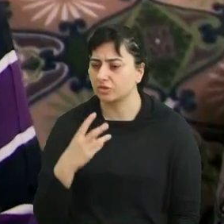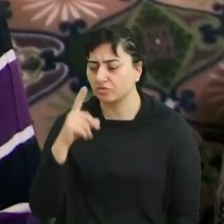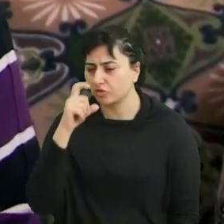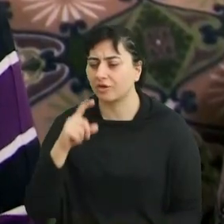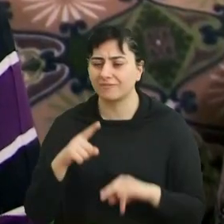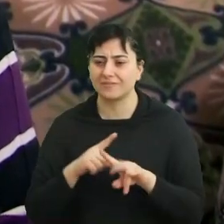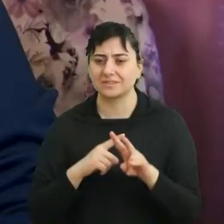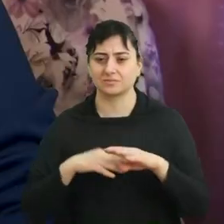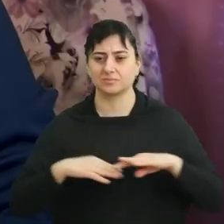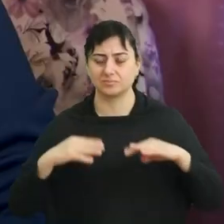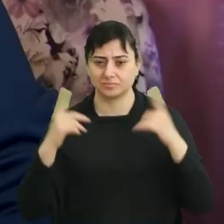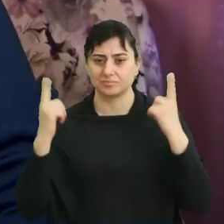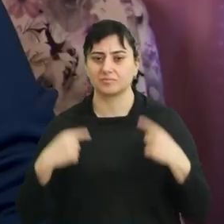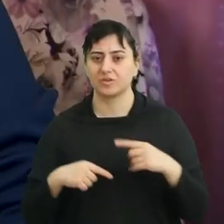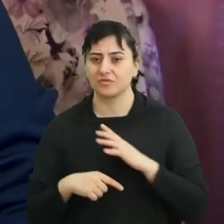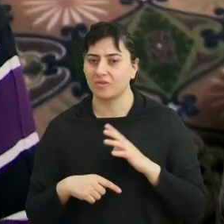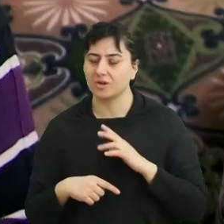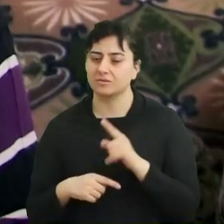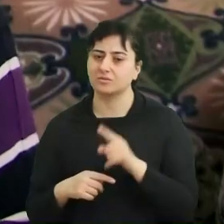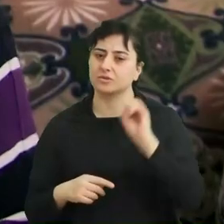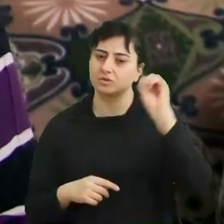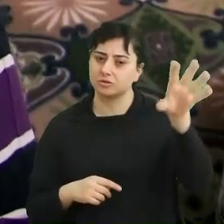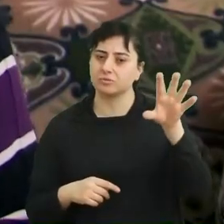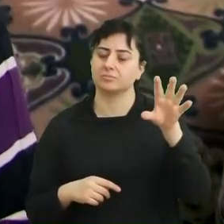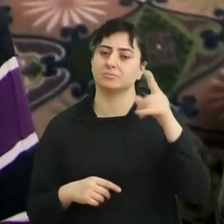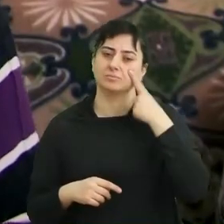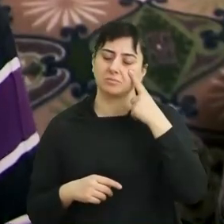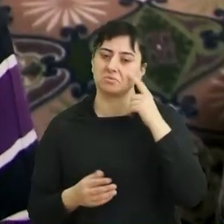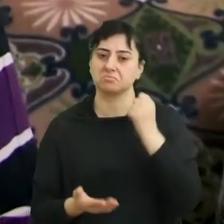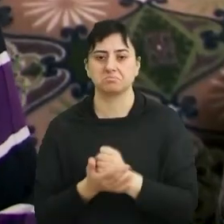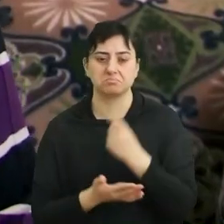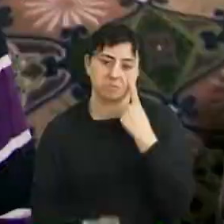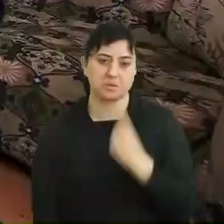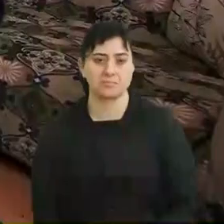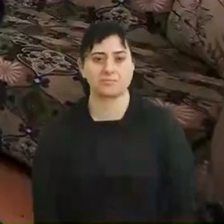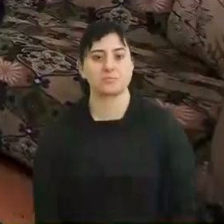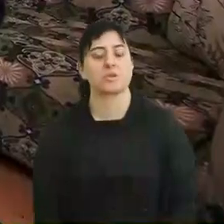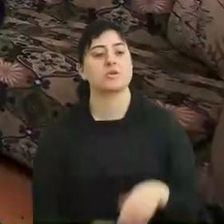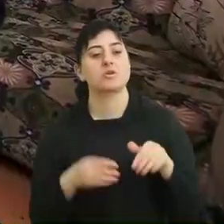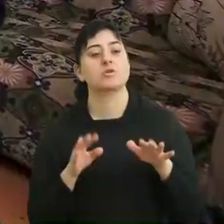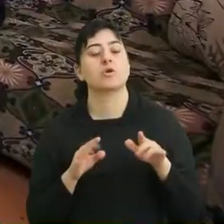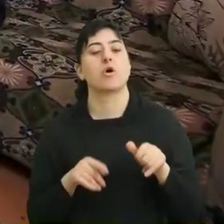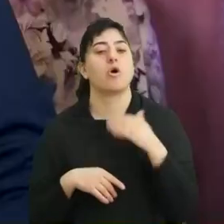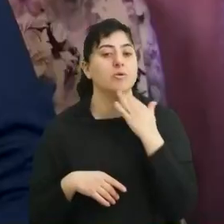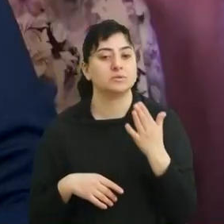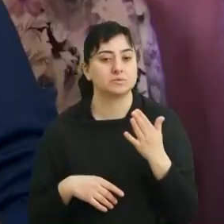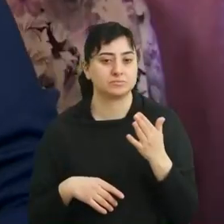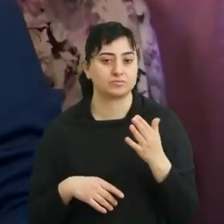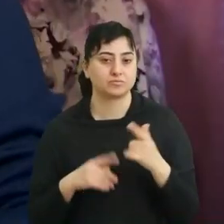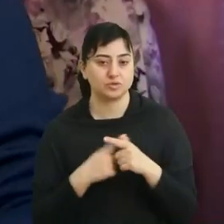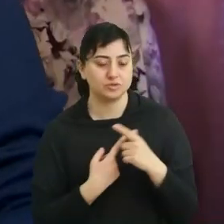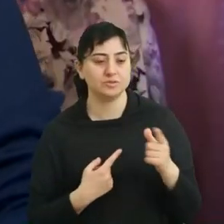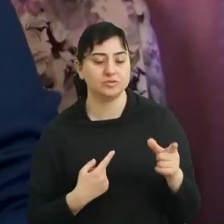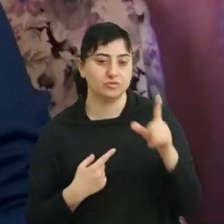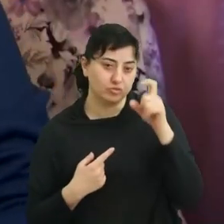tane vesikalık fotoğrafı var Cinyer'in. Onları götürün, ben güzelce kaydettiririm o. Yok Şükrü abi, öyle olmaz. Yani